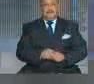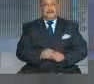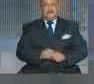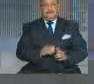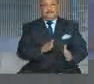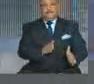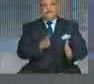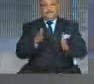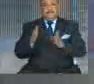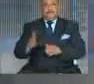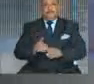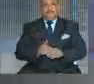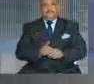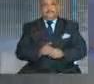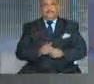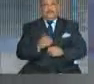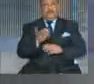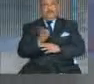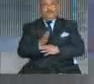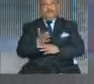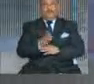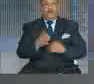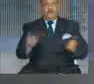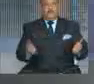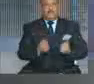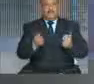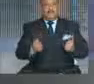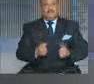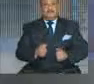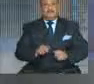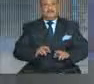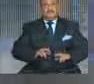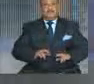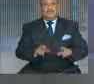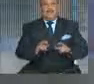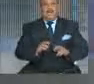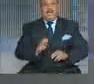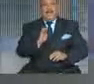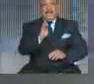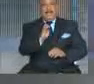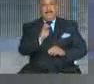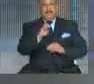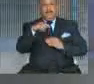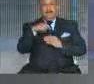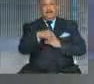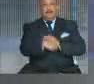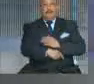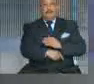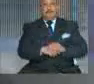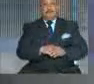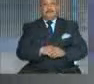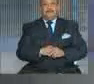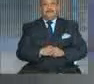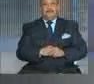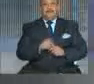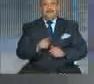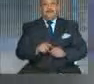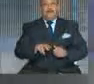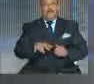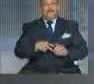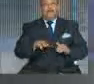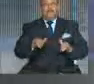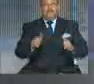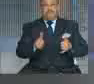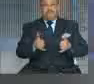عروض تنشيطية تجوب مختلف شوارع مدينة قبلي ولوحات فولكلورية وعروض شعبية وصوفية